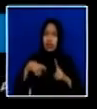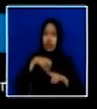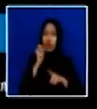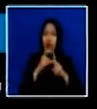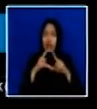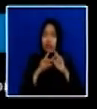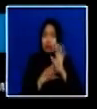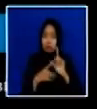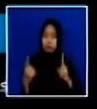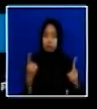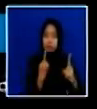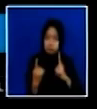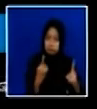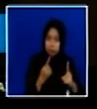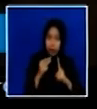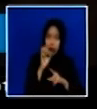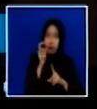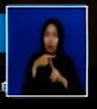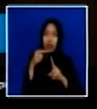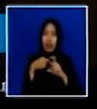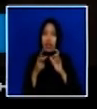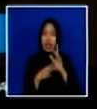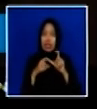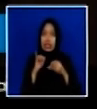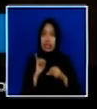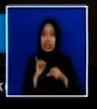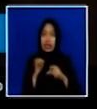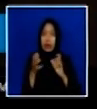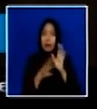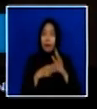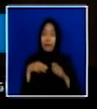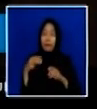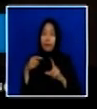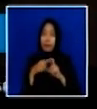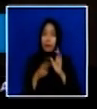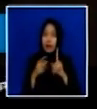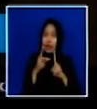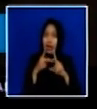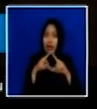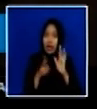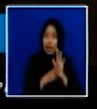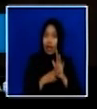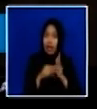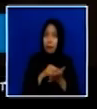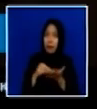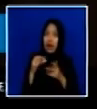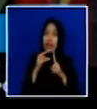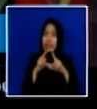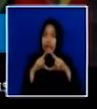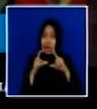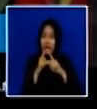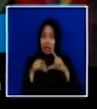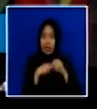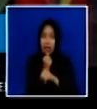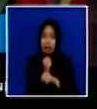ini dihadiri oleh Dirjen potensi pertahanan Kemhan RI Mayor Jenderal TNI Dadang hendrayudha dalam sambutannya Mayjen TNI